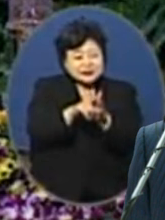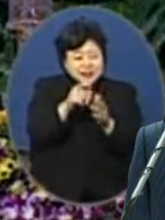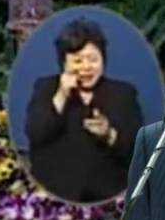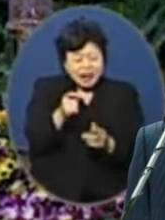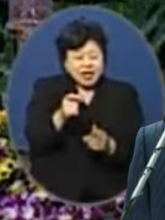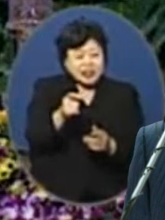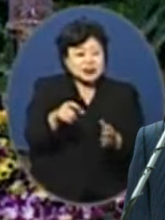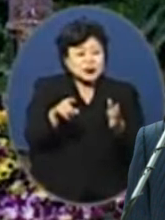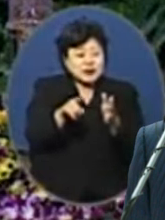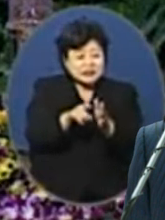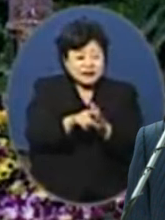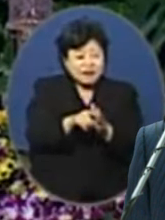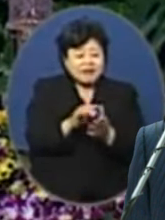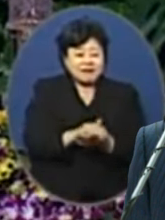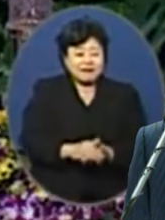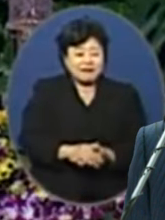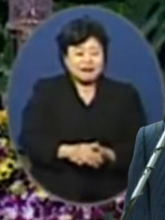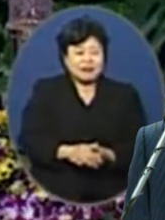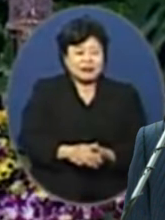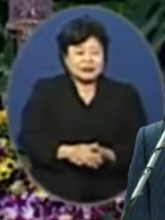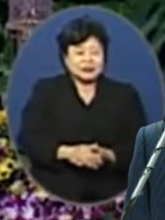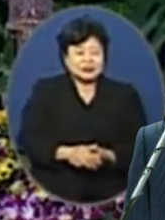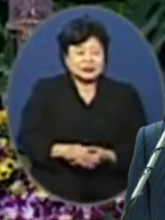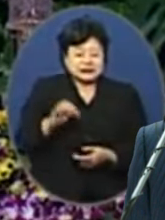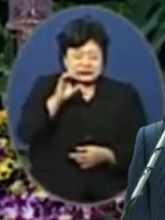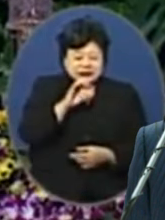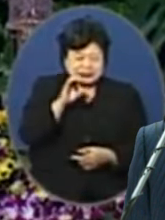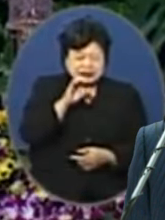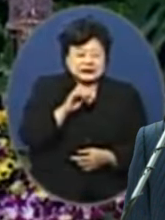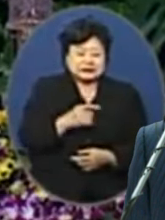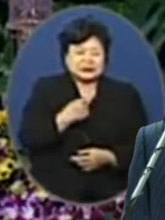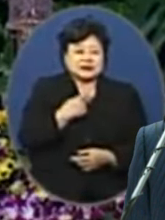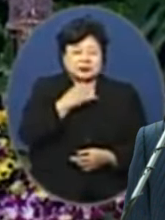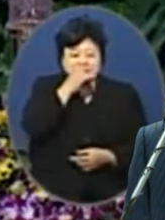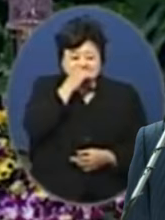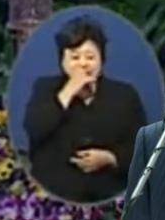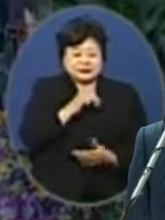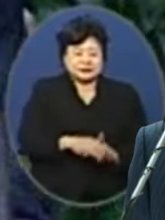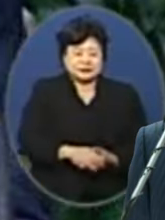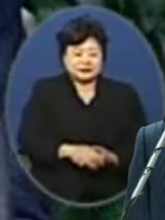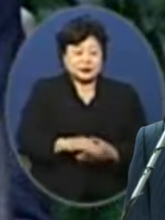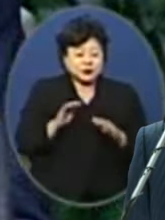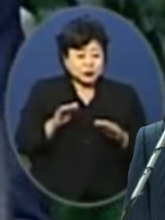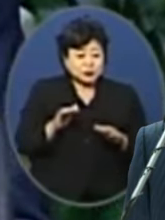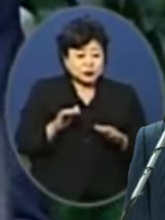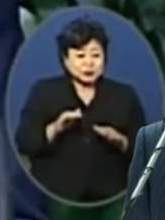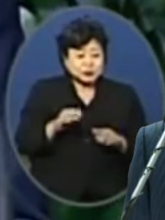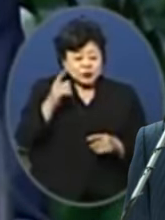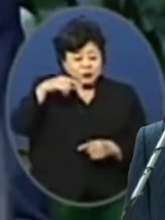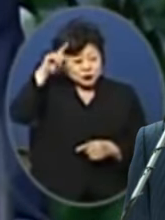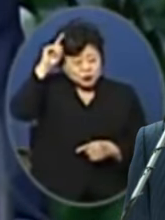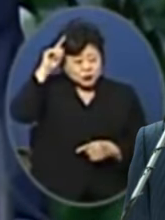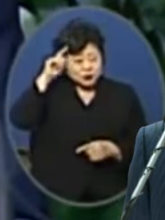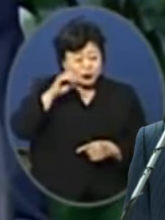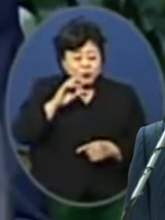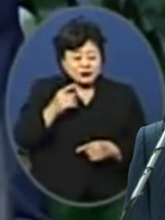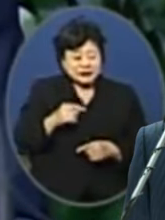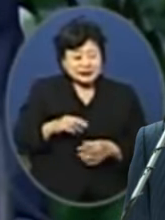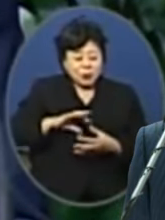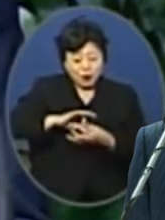되기 위해서는 시련을 겪어야 되는 것입니다 요사이 소 소련 소치